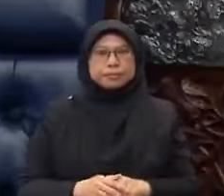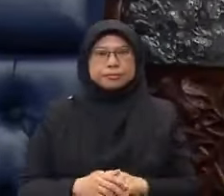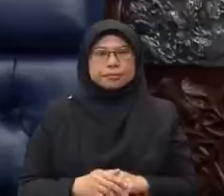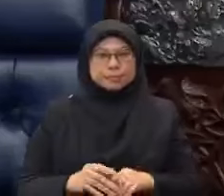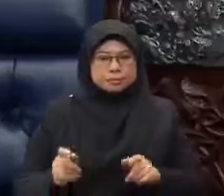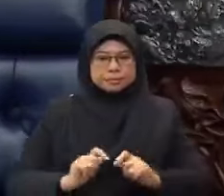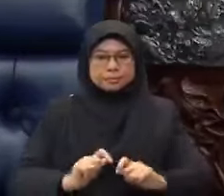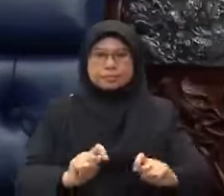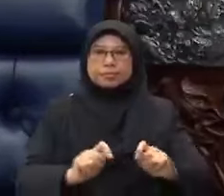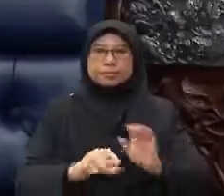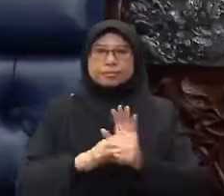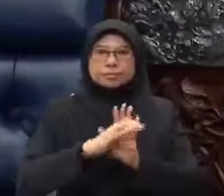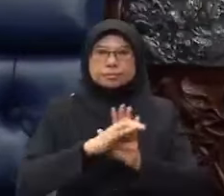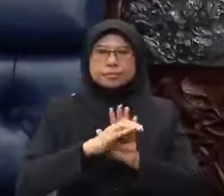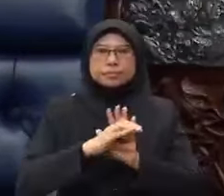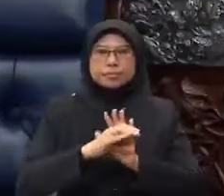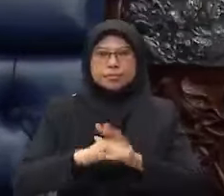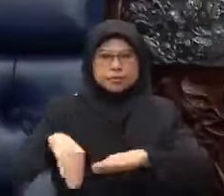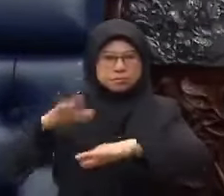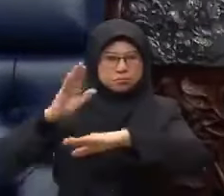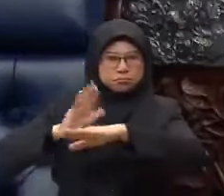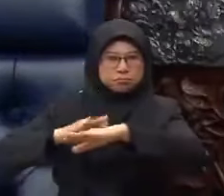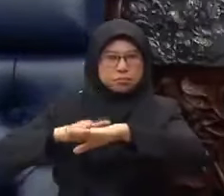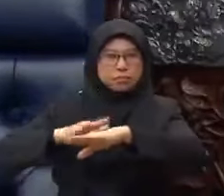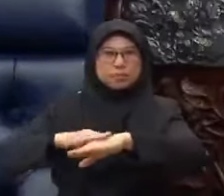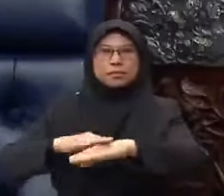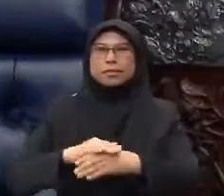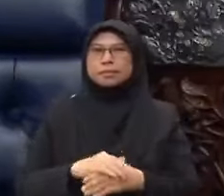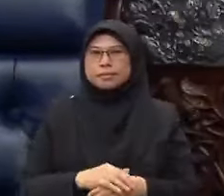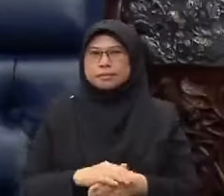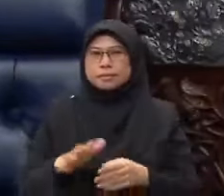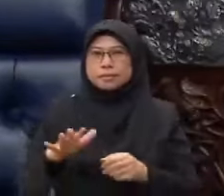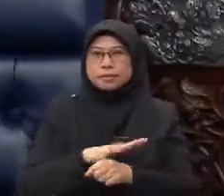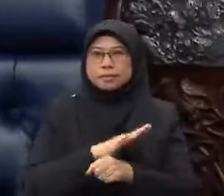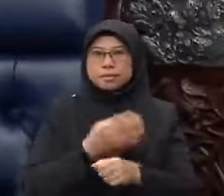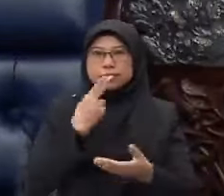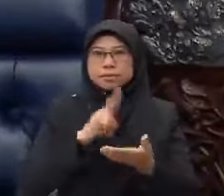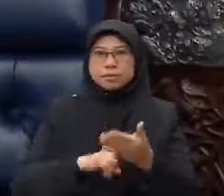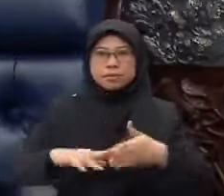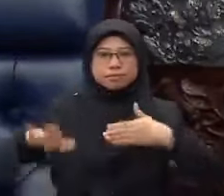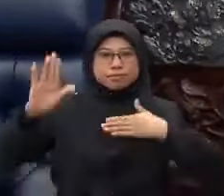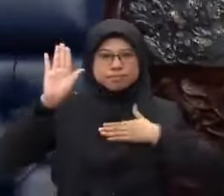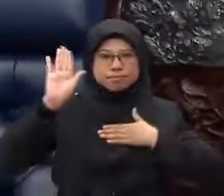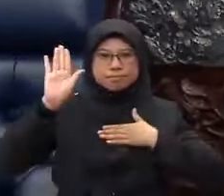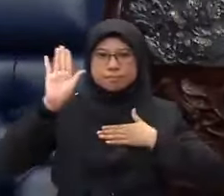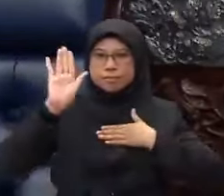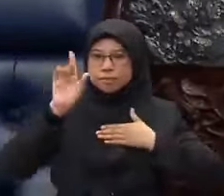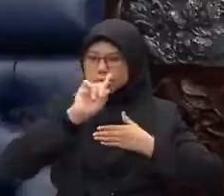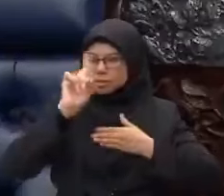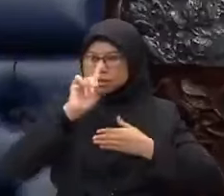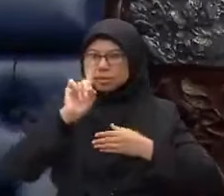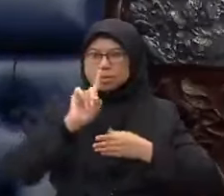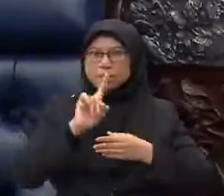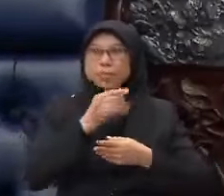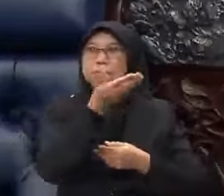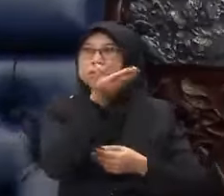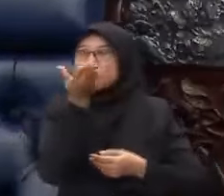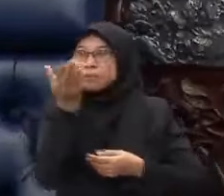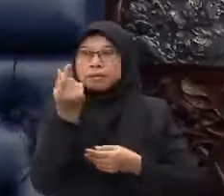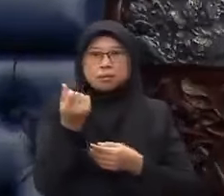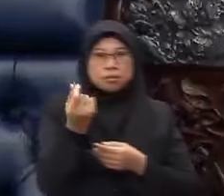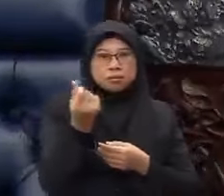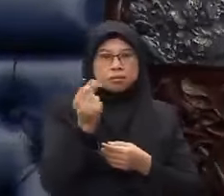tindakan Seperti telah beri amaran melengkapkan surat aku janji sebagai jaminan untuk tidak mengemis dan